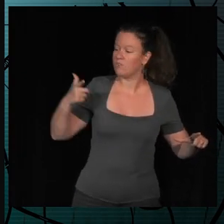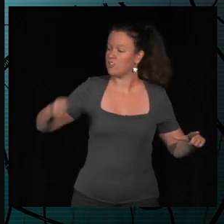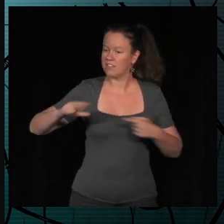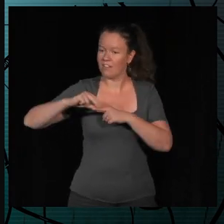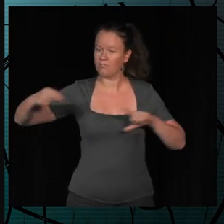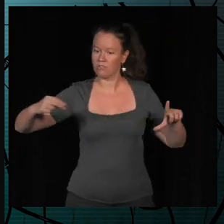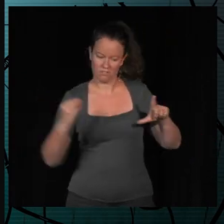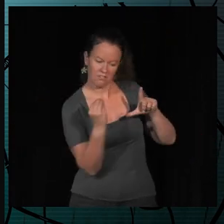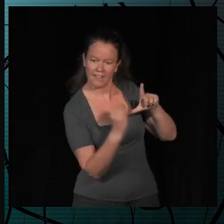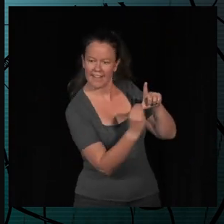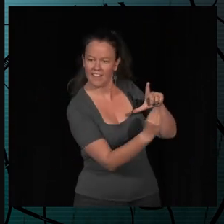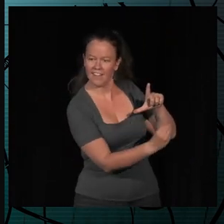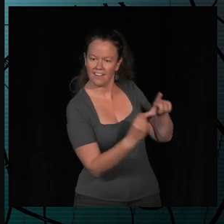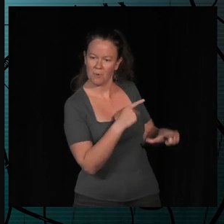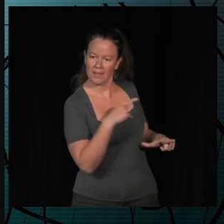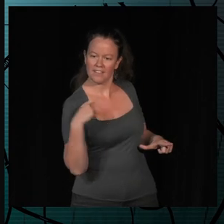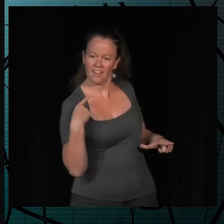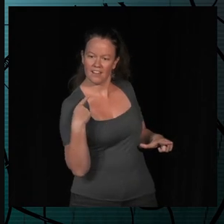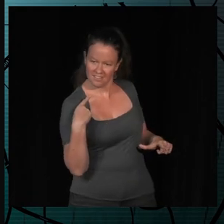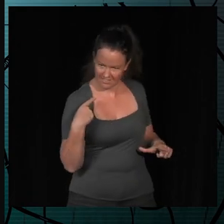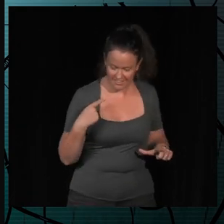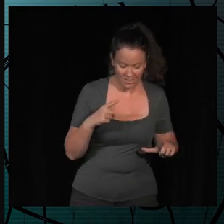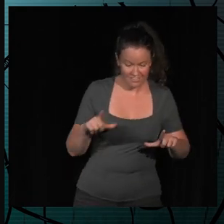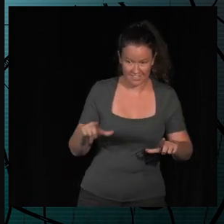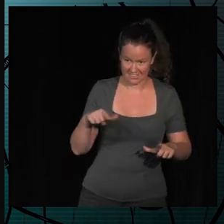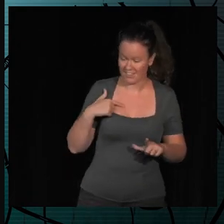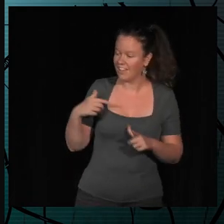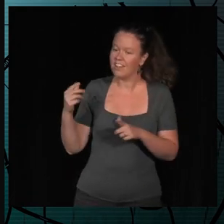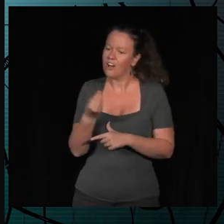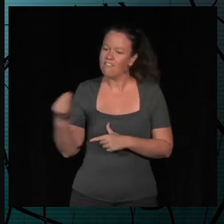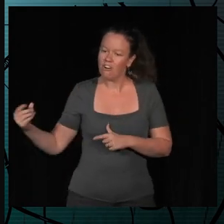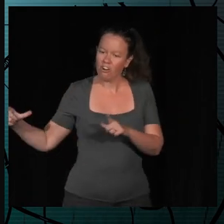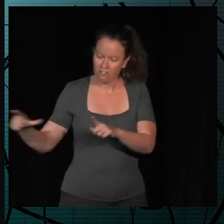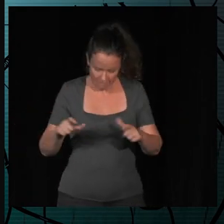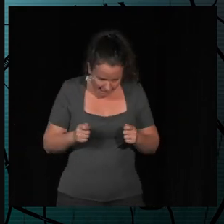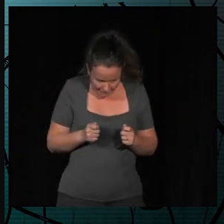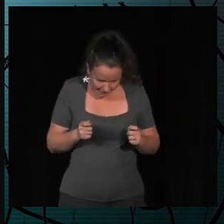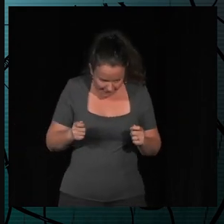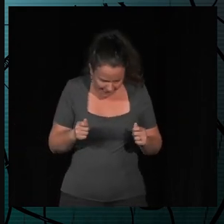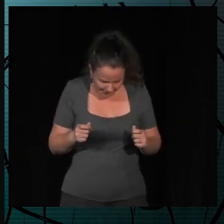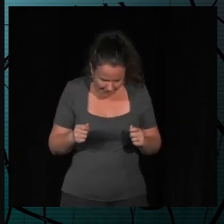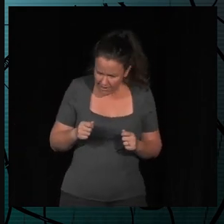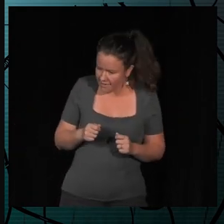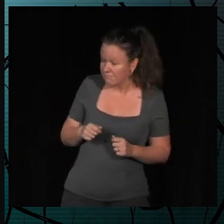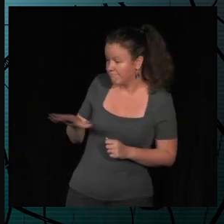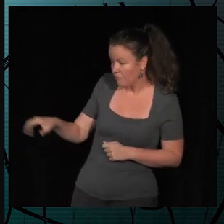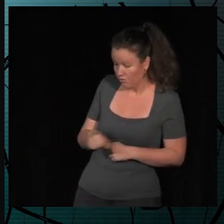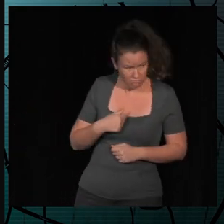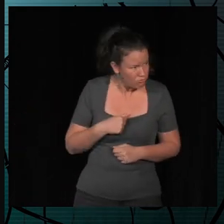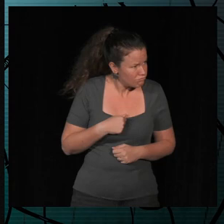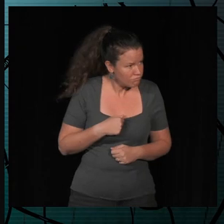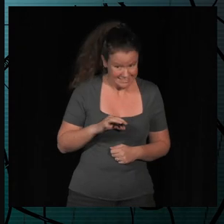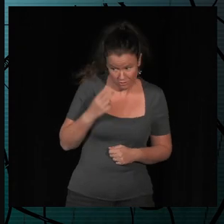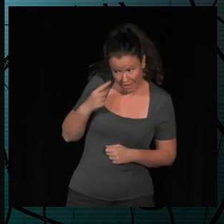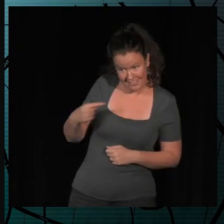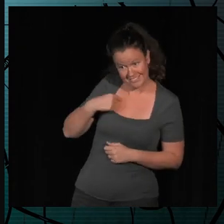dit encore encore encore le parent dit non regarde la tablette elle est familiale donc c'est nous les parents qui en règlons l'usage et